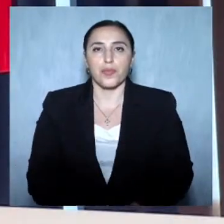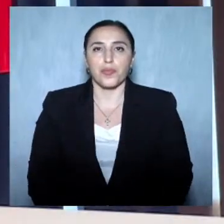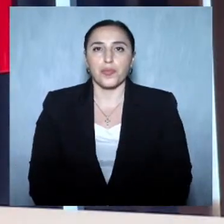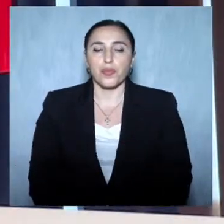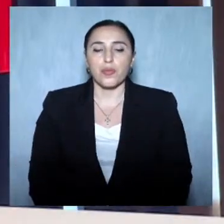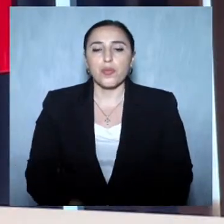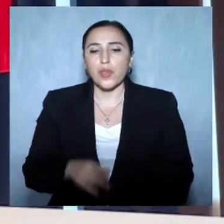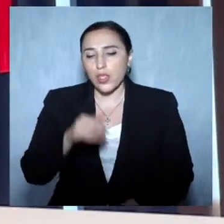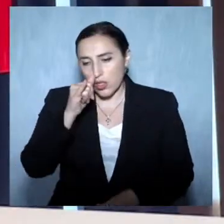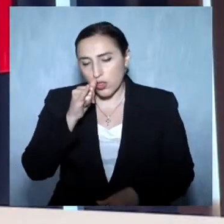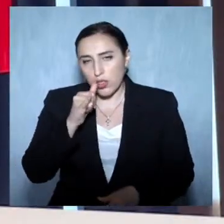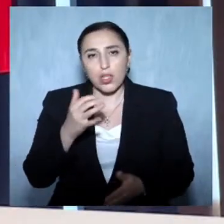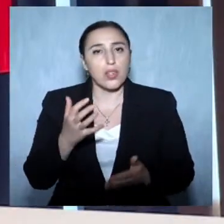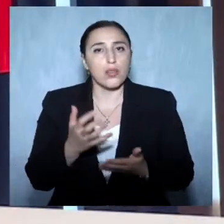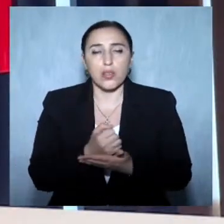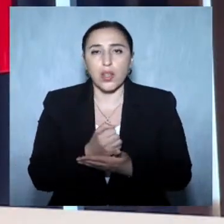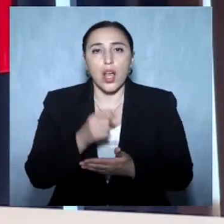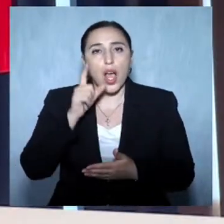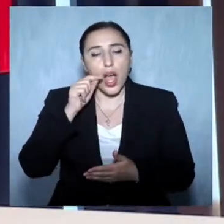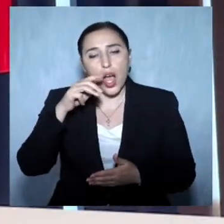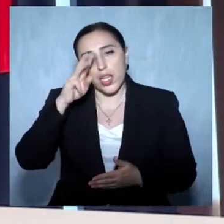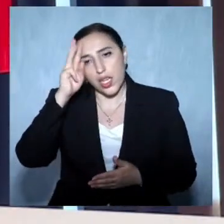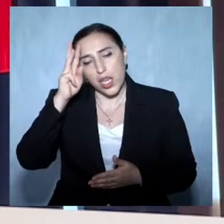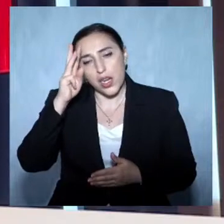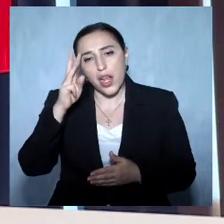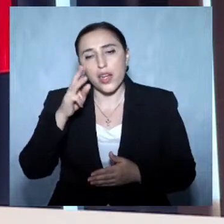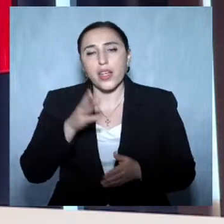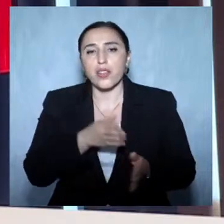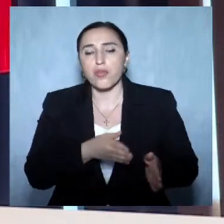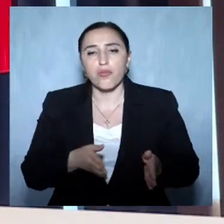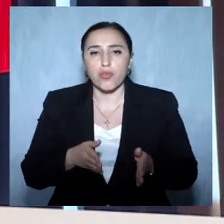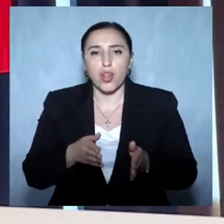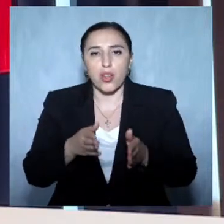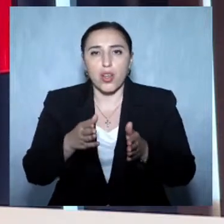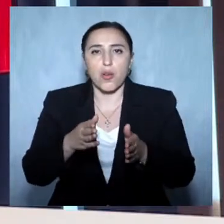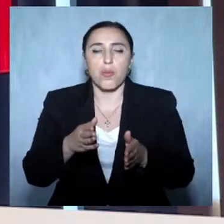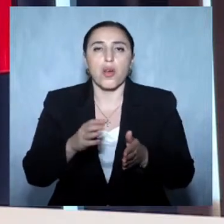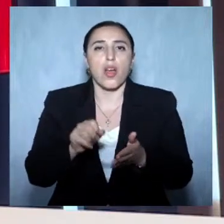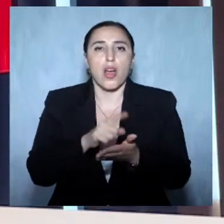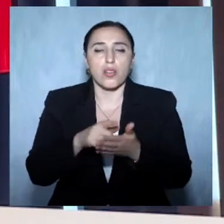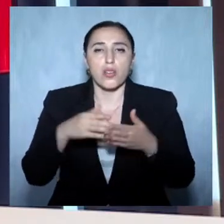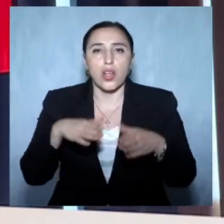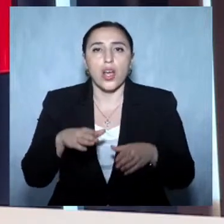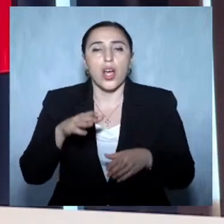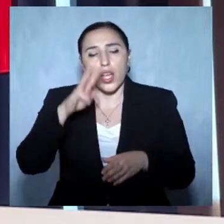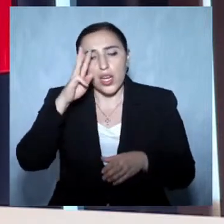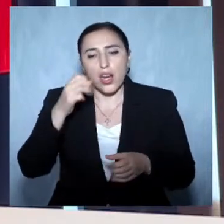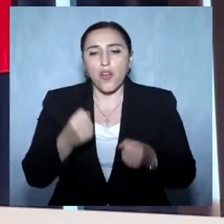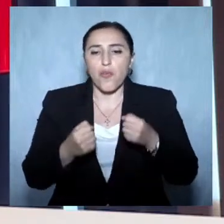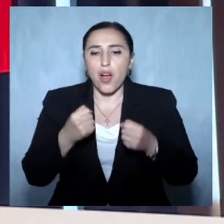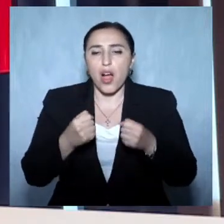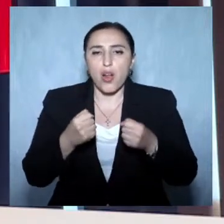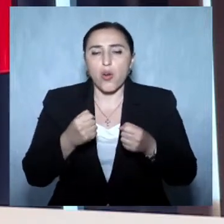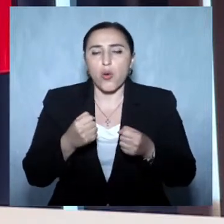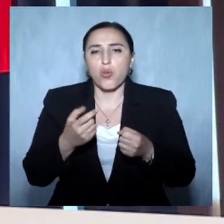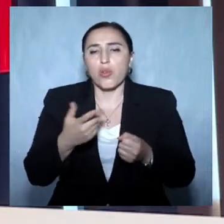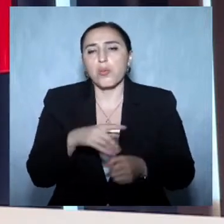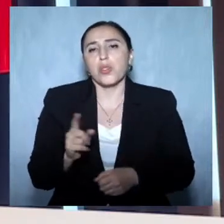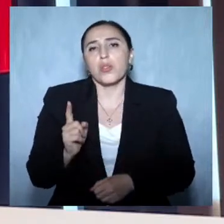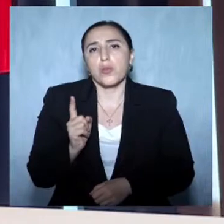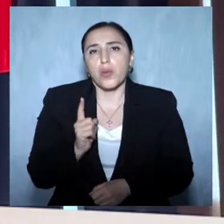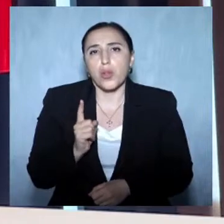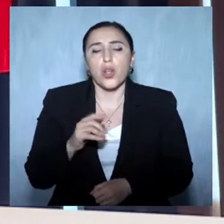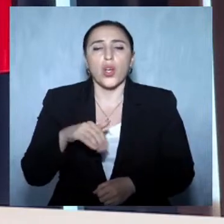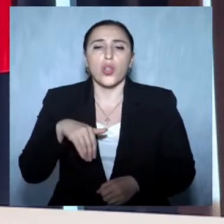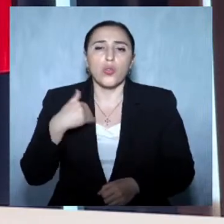հանգուցալուցվում իրավիճակը Հայաստան իրան միջ պետական ճանապարին իրանական տասնյակ բերնատարերի վարորդներ ամորոր սպասման մեջ են։